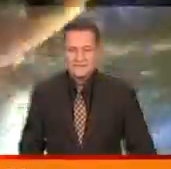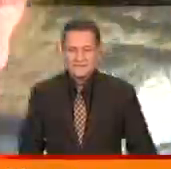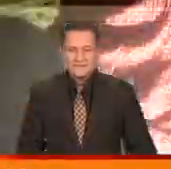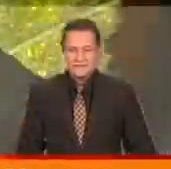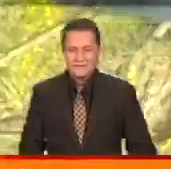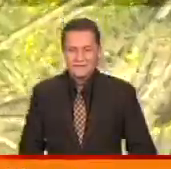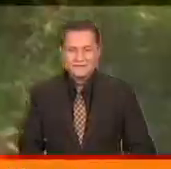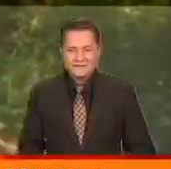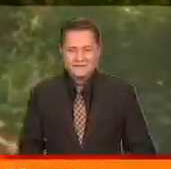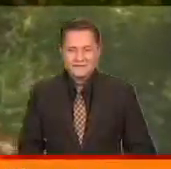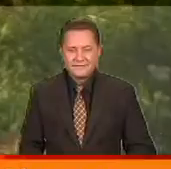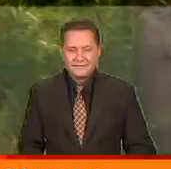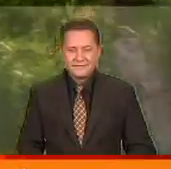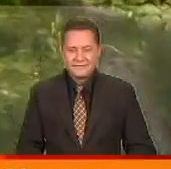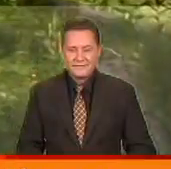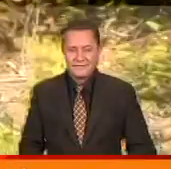Пусти!